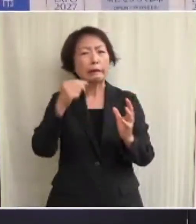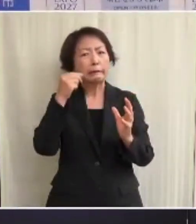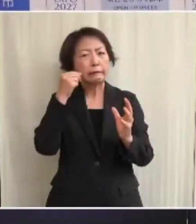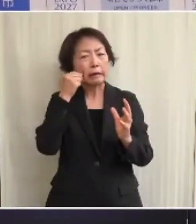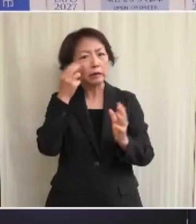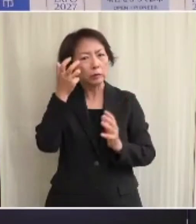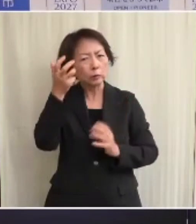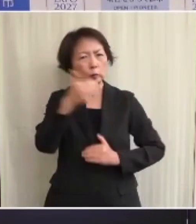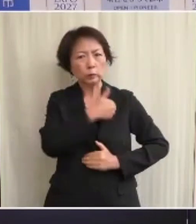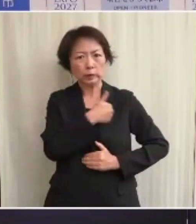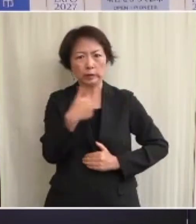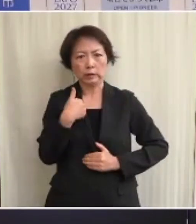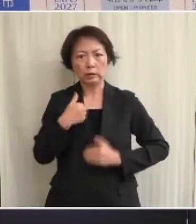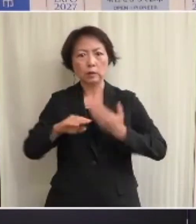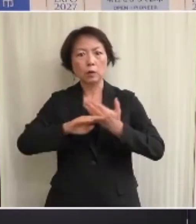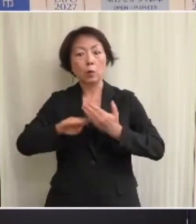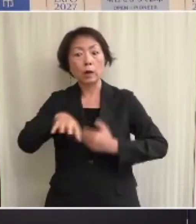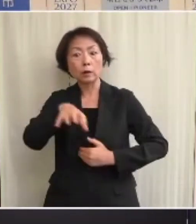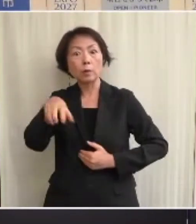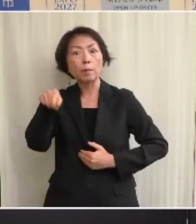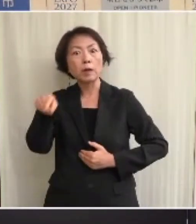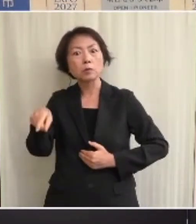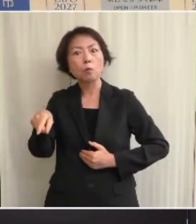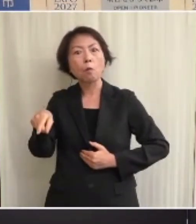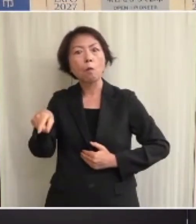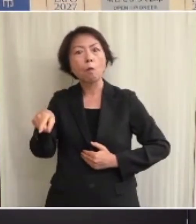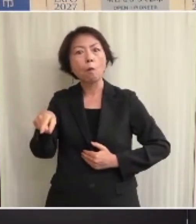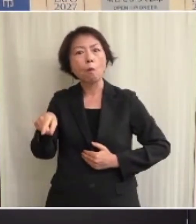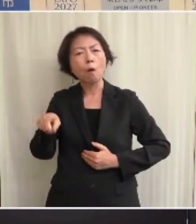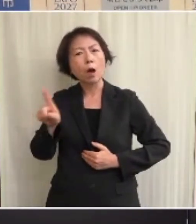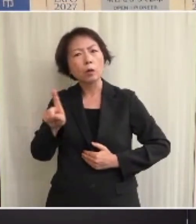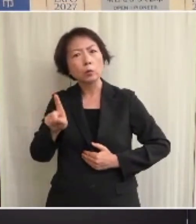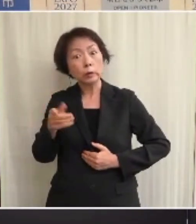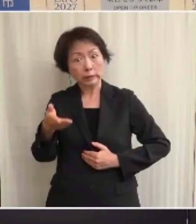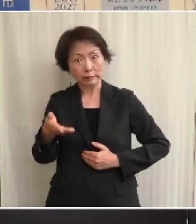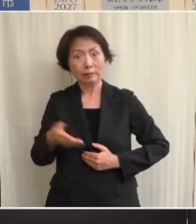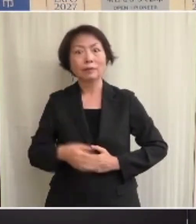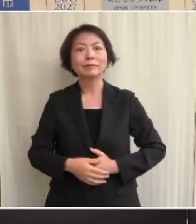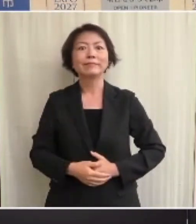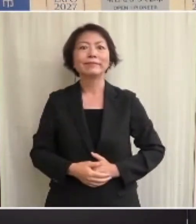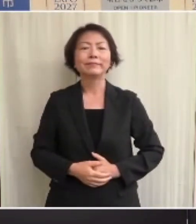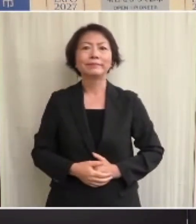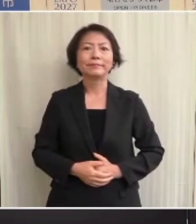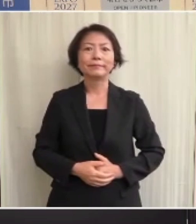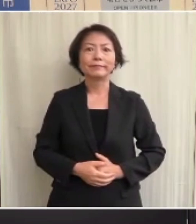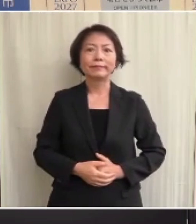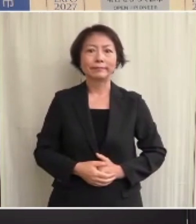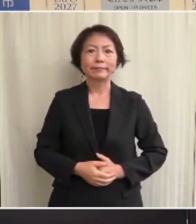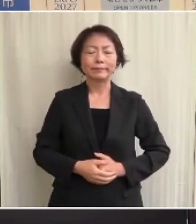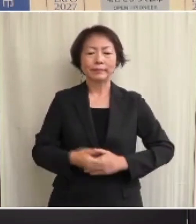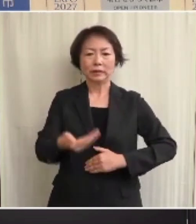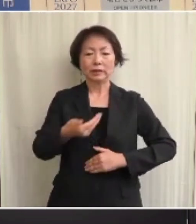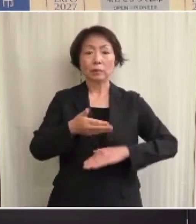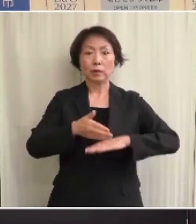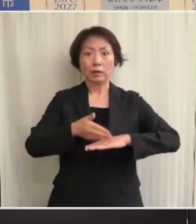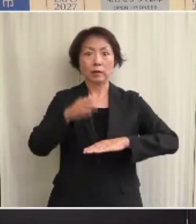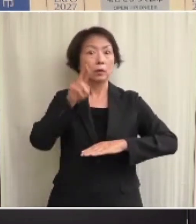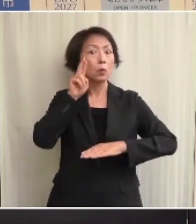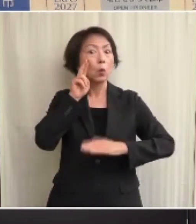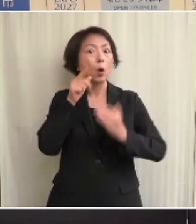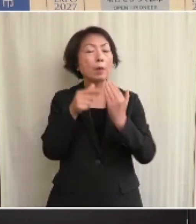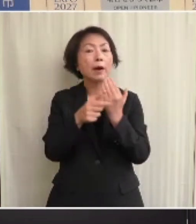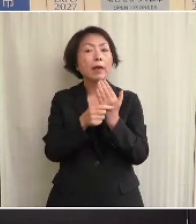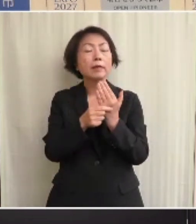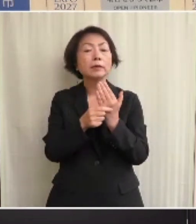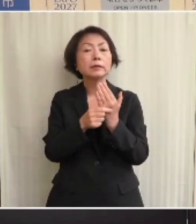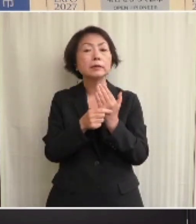思いますが、他のエリアとかへのこう広がりとかそういったものもし想定があれば伺えればと思います、 うん、ありがとうございます。横浜